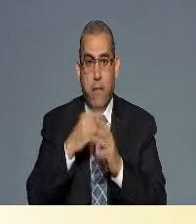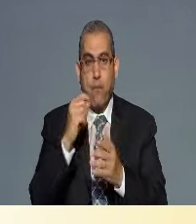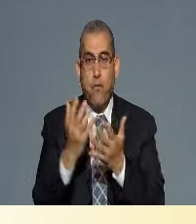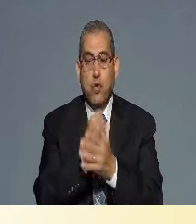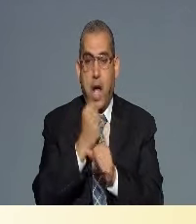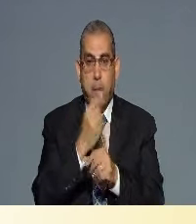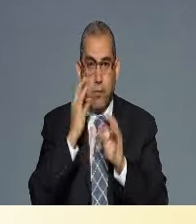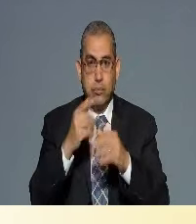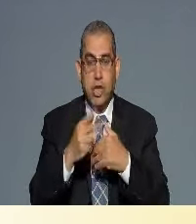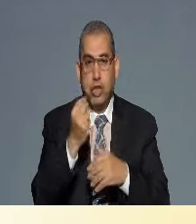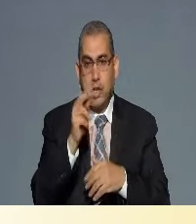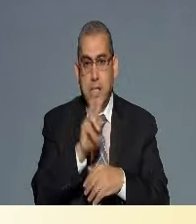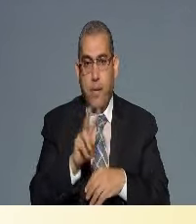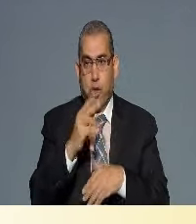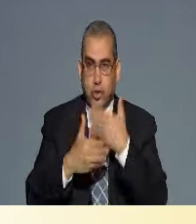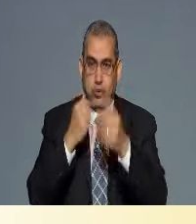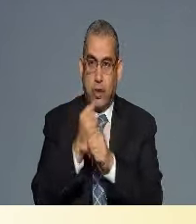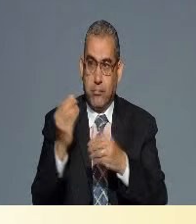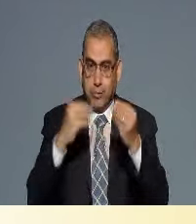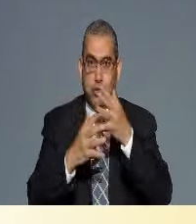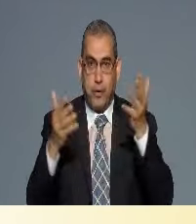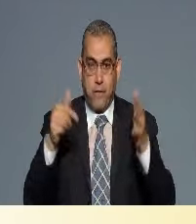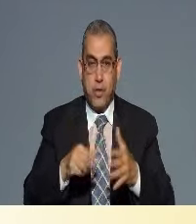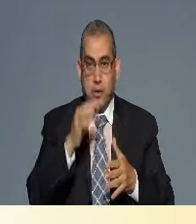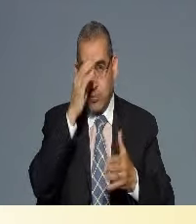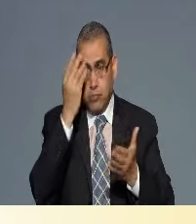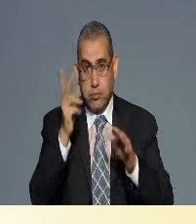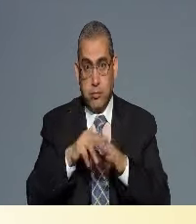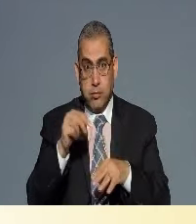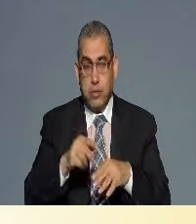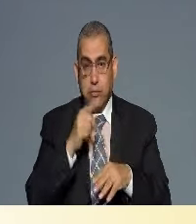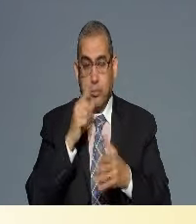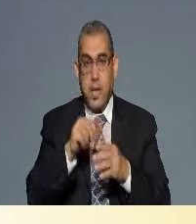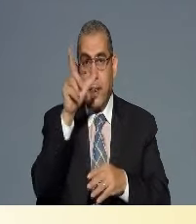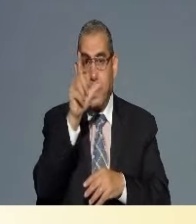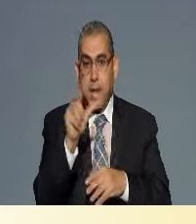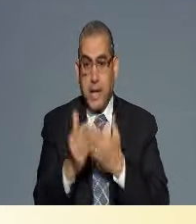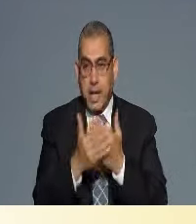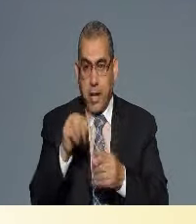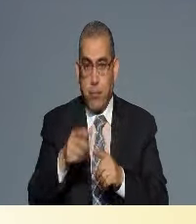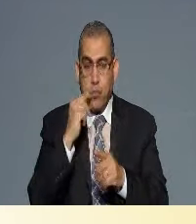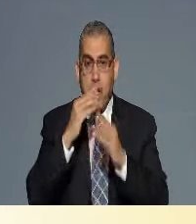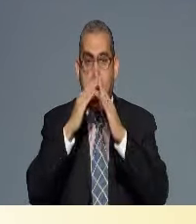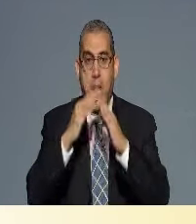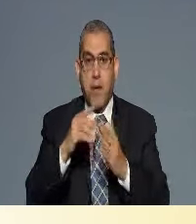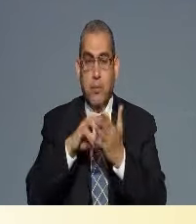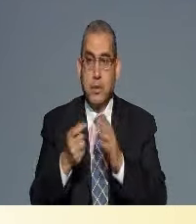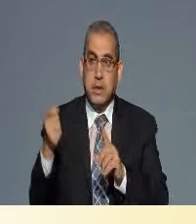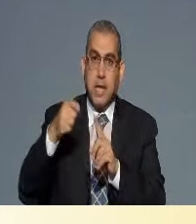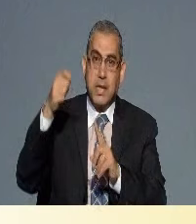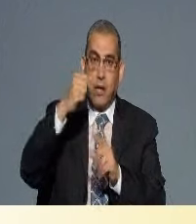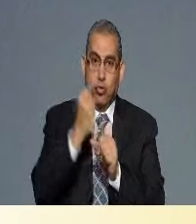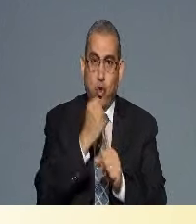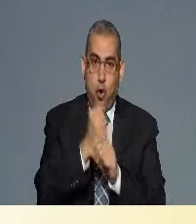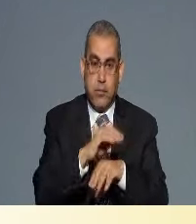في 2027. وبرضو احنا سيادتك بقى بنتكلم عن الدلتا الجديدة وبنتكلم عن هرم القيمة المضافة دائما، يعني